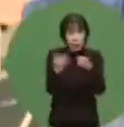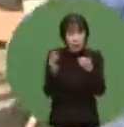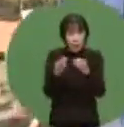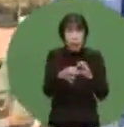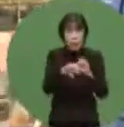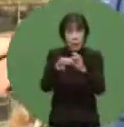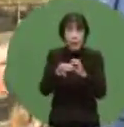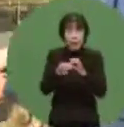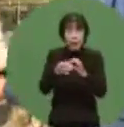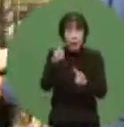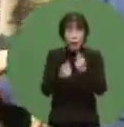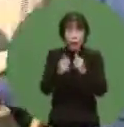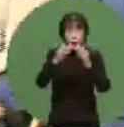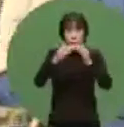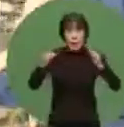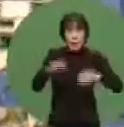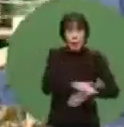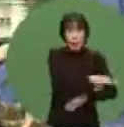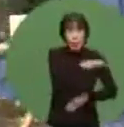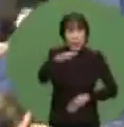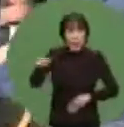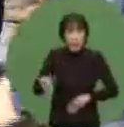清掃作業を行いました。